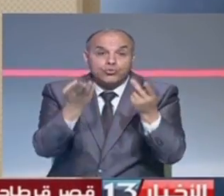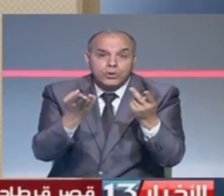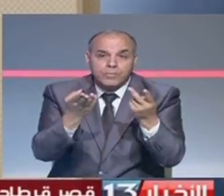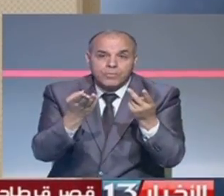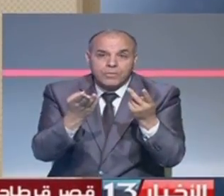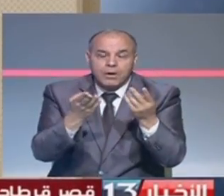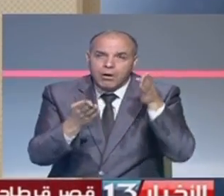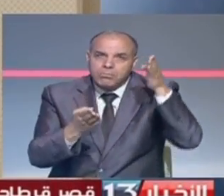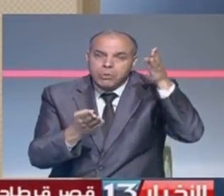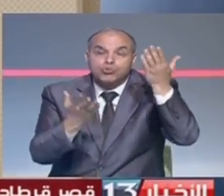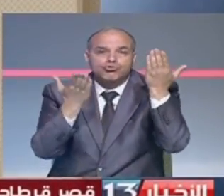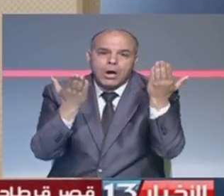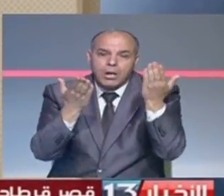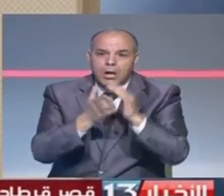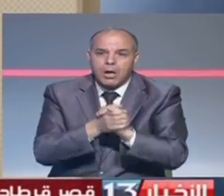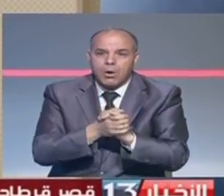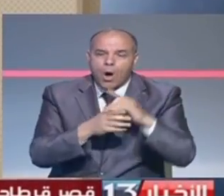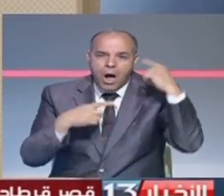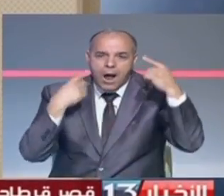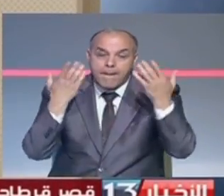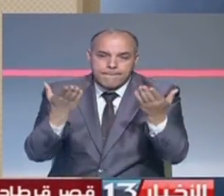اماله واحلامه